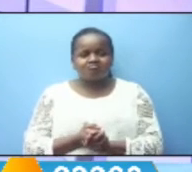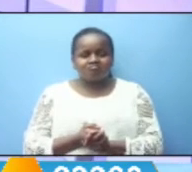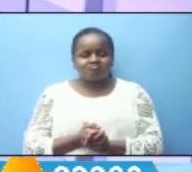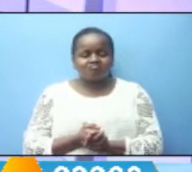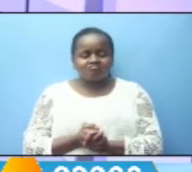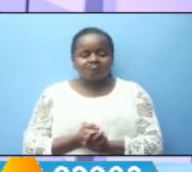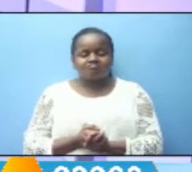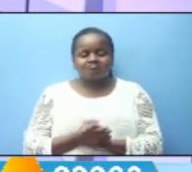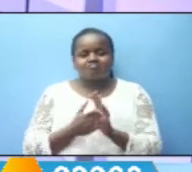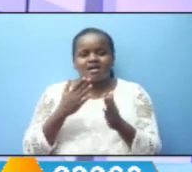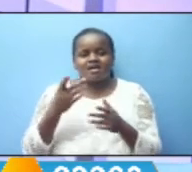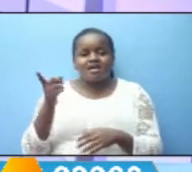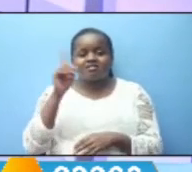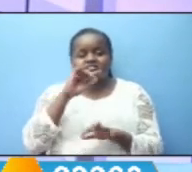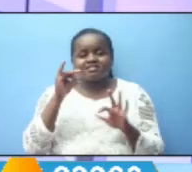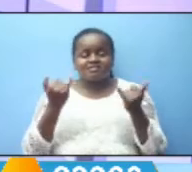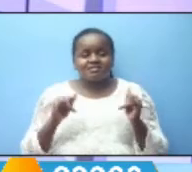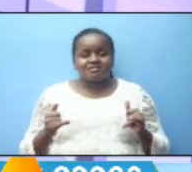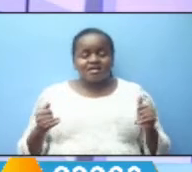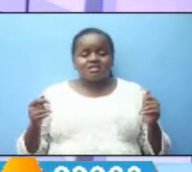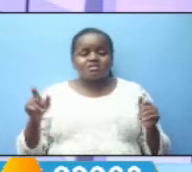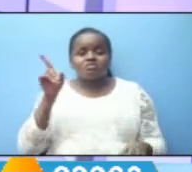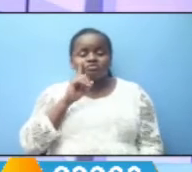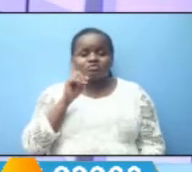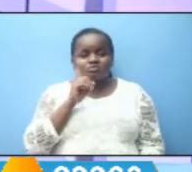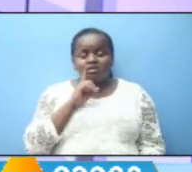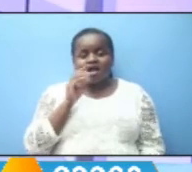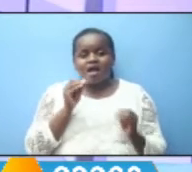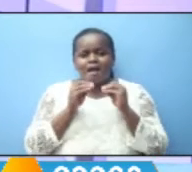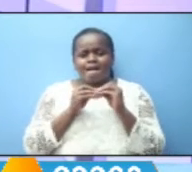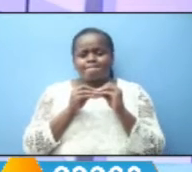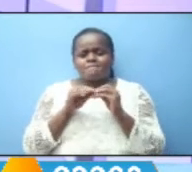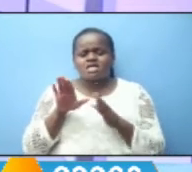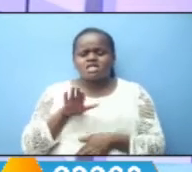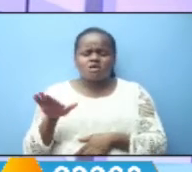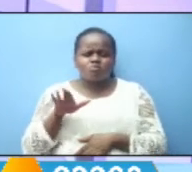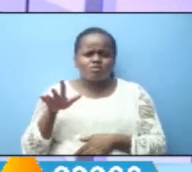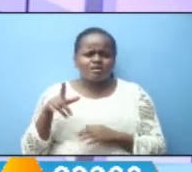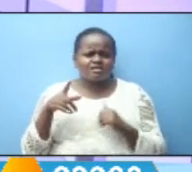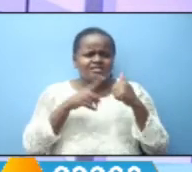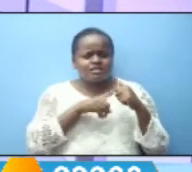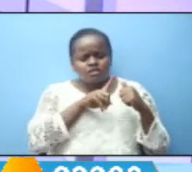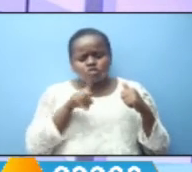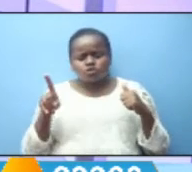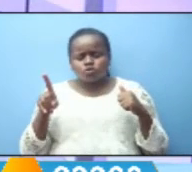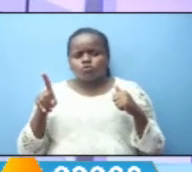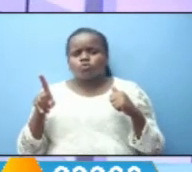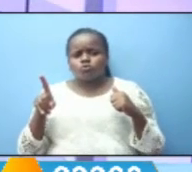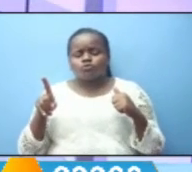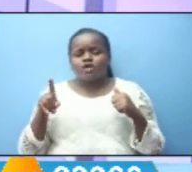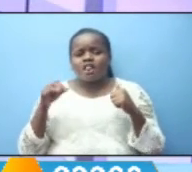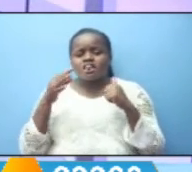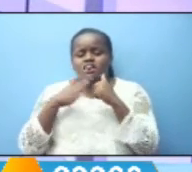tigukorwo tukiongerera undu ungi hau no tugwikirira turumo muthenya wa rucio ni tugacemania kiroko thinacara nginya thaa ithatu